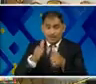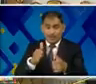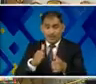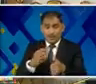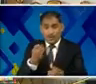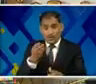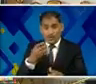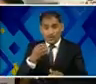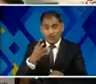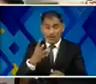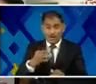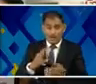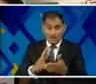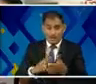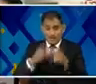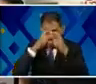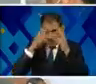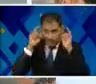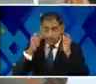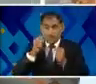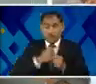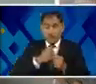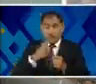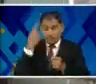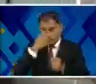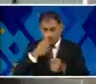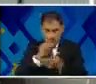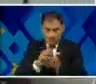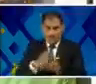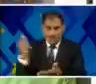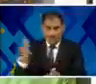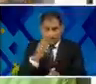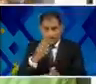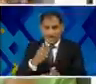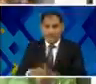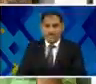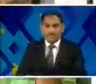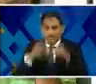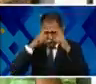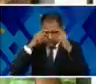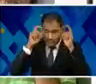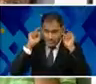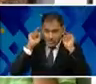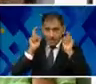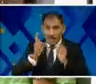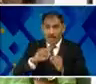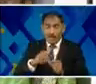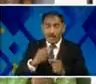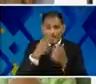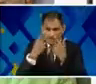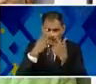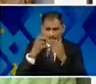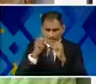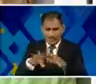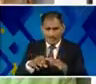ഹിറ്റായതോടെ നിരവധി പേരാണ് മാസ്കിൽ സ്വന്തം മുഖം പ്രിന്റ് ചെയ്യാൻ ഇവിടേക്ക് എത്തുന്നത്. മാസ്ക് വെക്കുമ്പോൾ നിങ്ങളെ ആളുകൾ